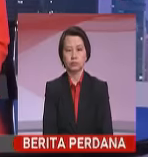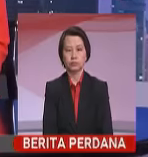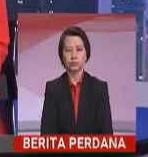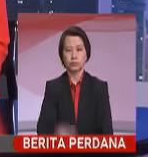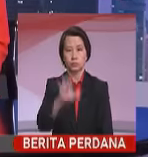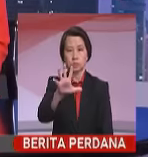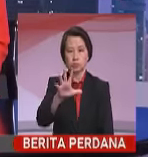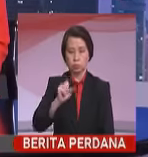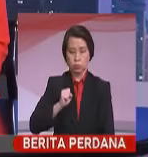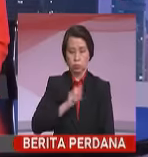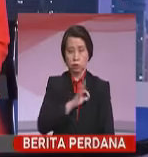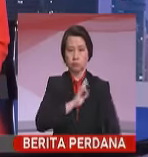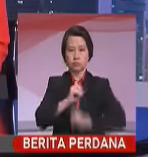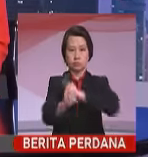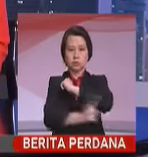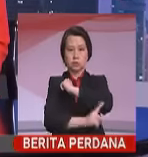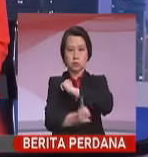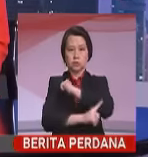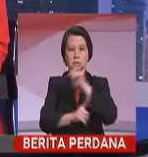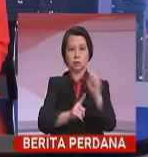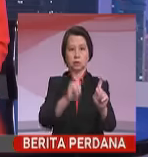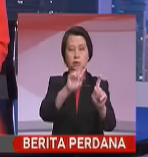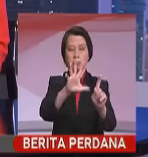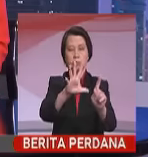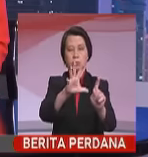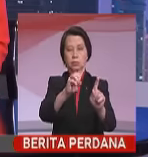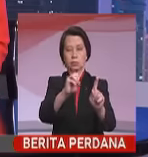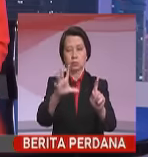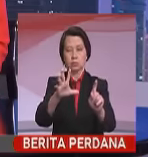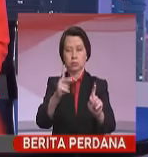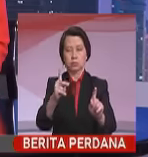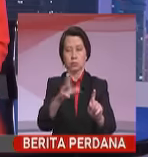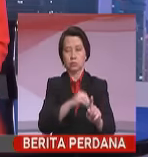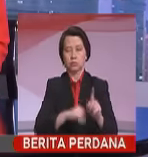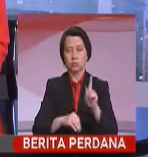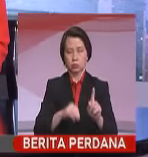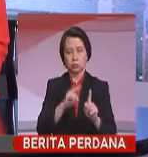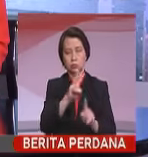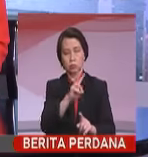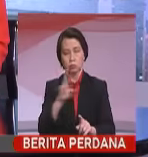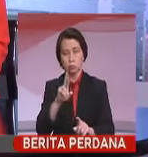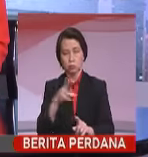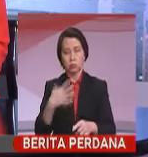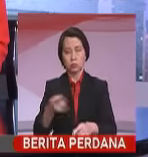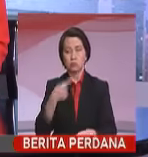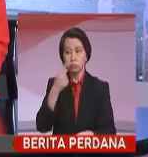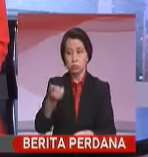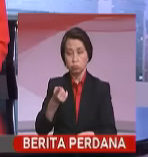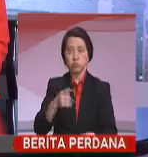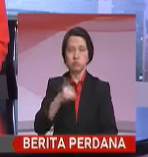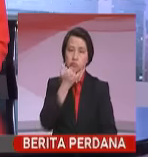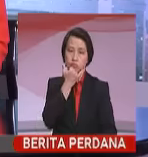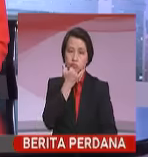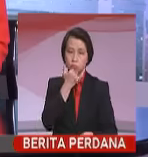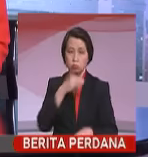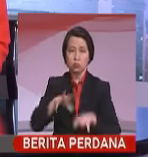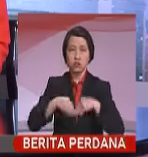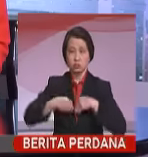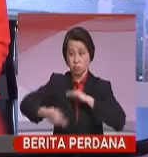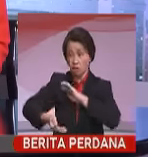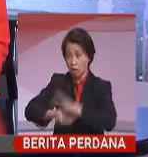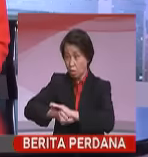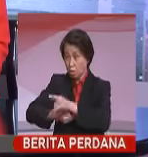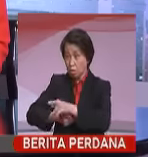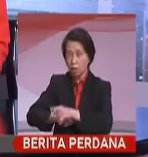Lima penjawat awam didenda RM1,500 sehingga RM2,000 selepas mengaku bersalah menerima rasuah di Mahkamah Session